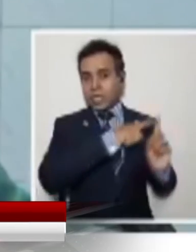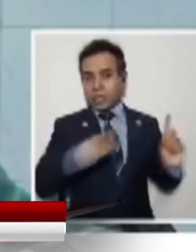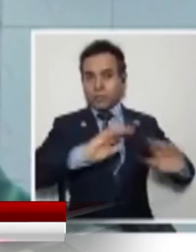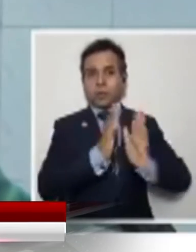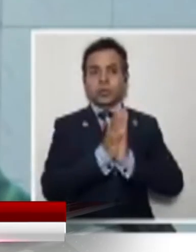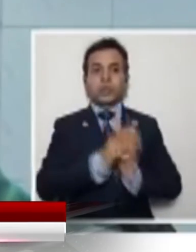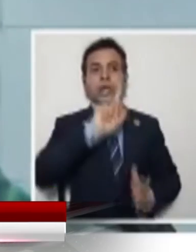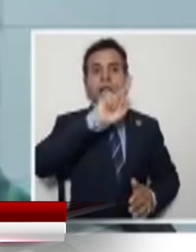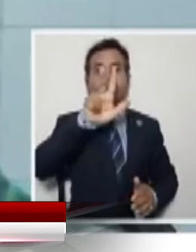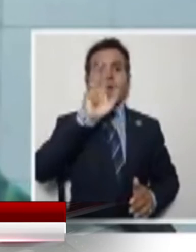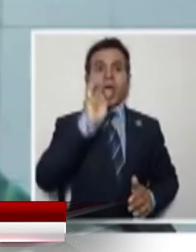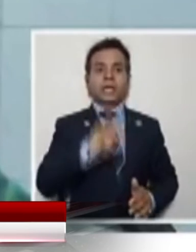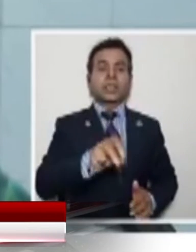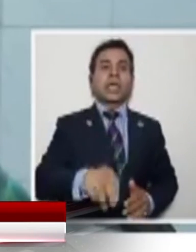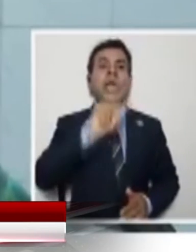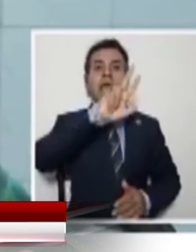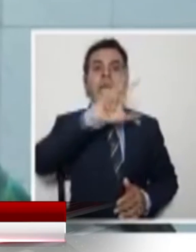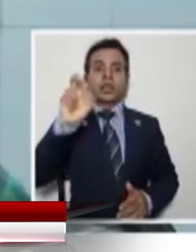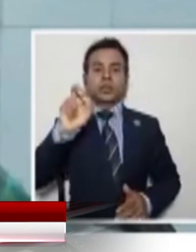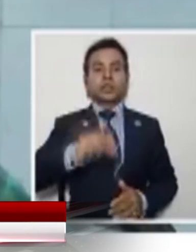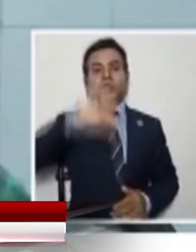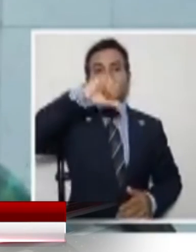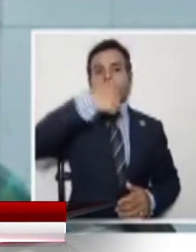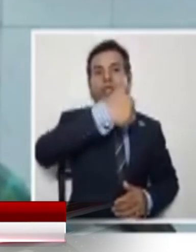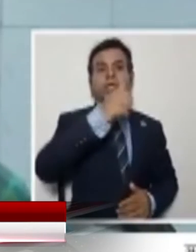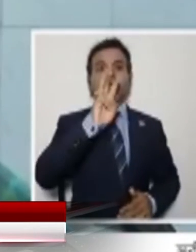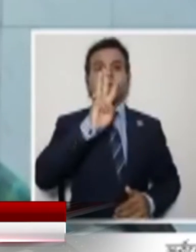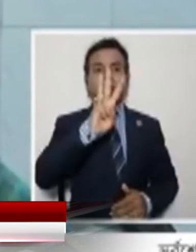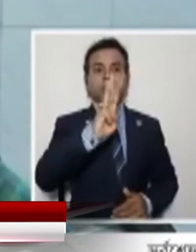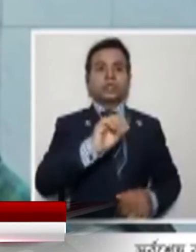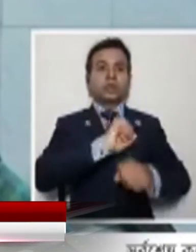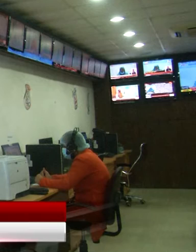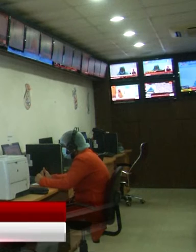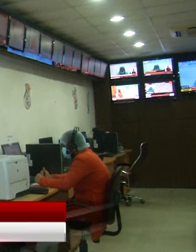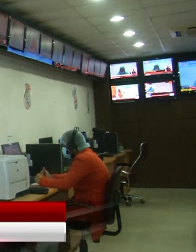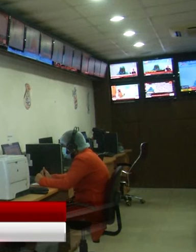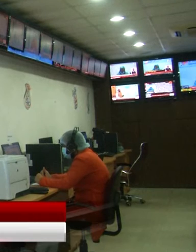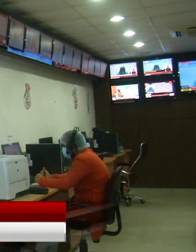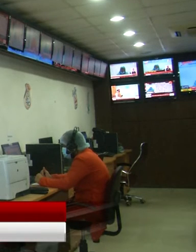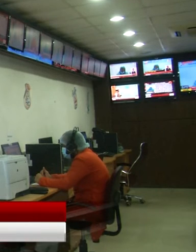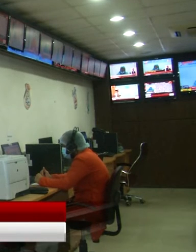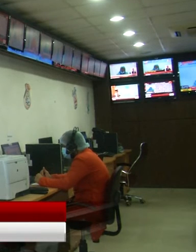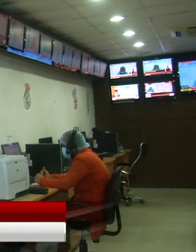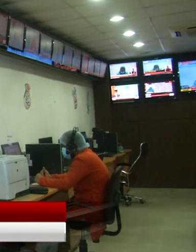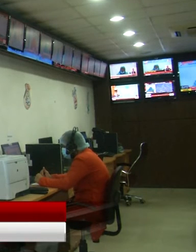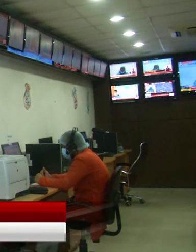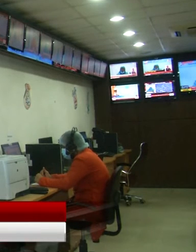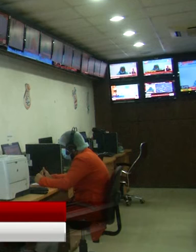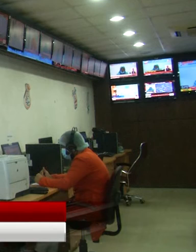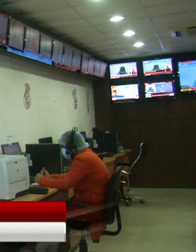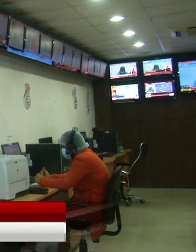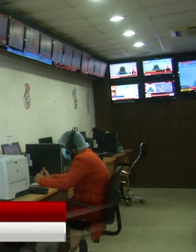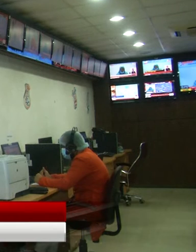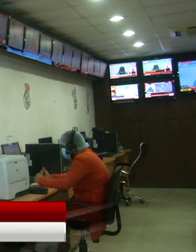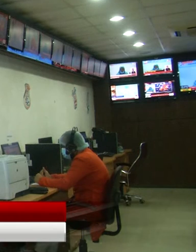জন। আমাদের মৃত্যু তালিকায় আজকেও আছে 14 জন মৃত্যুবরণ করেছেন গত 24 ঘন্টায়। ঢাকা এবং ঢাকার বাইরে